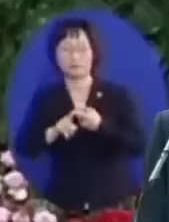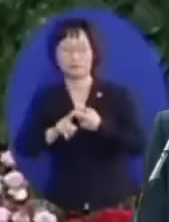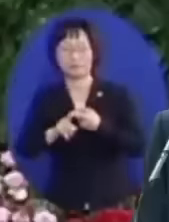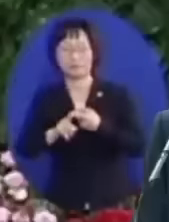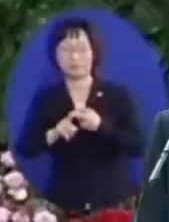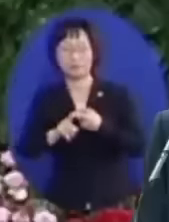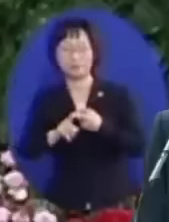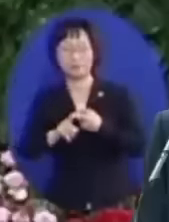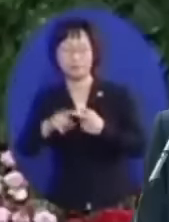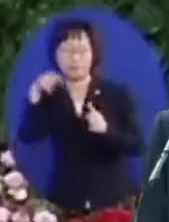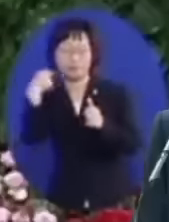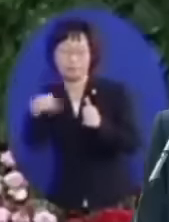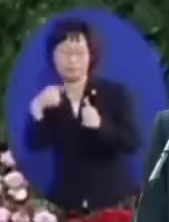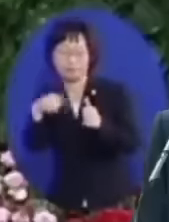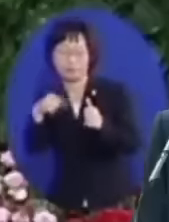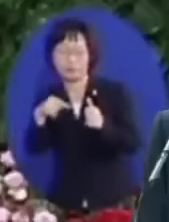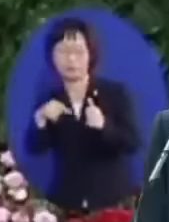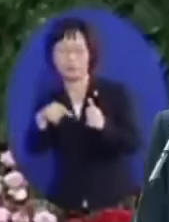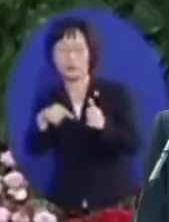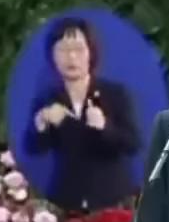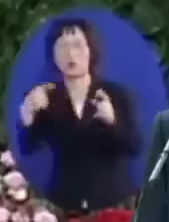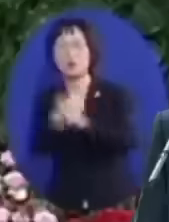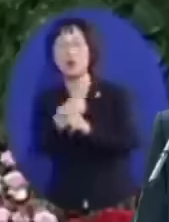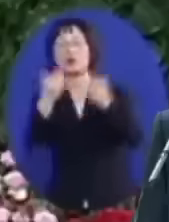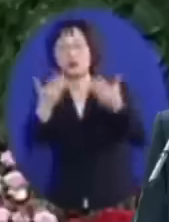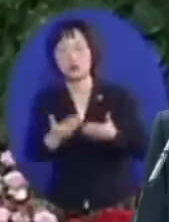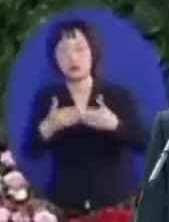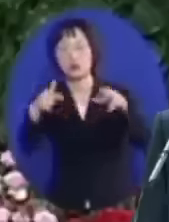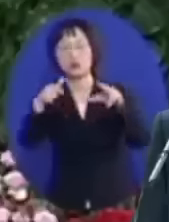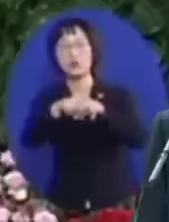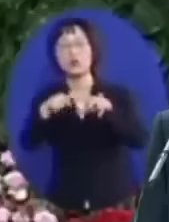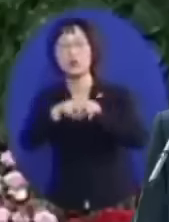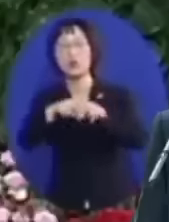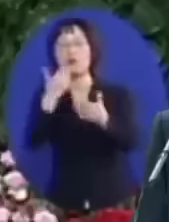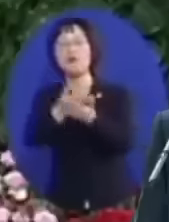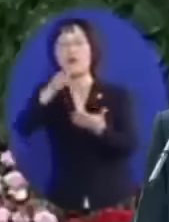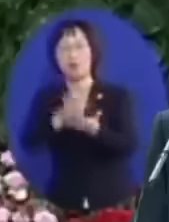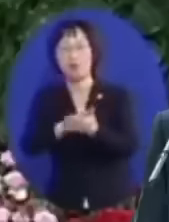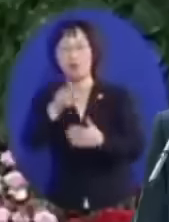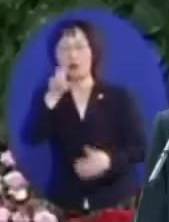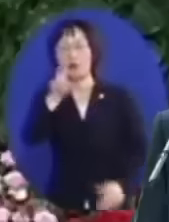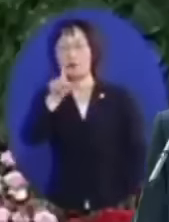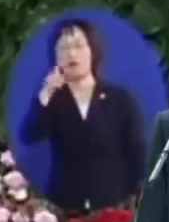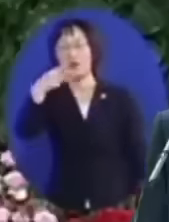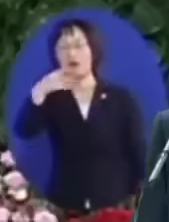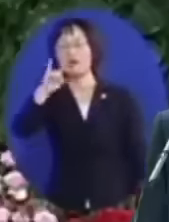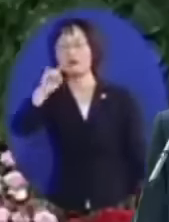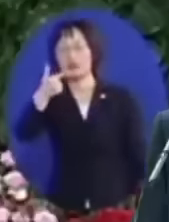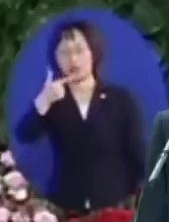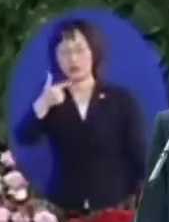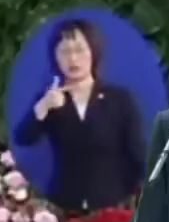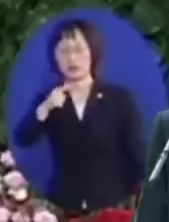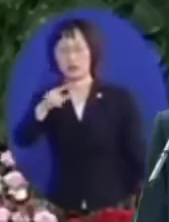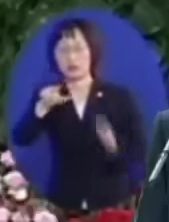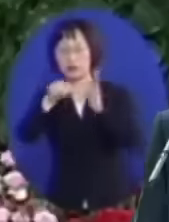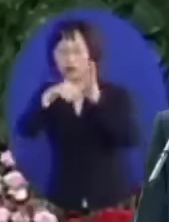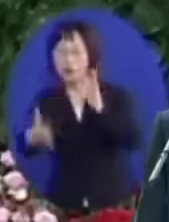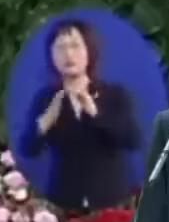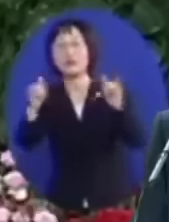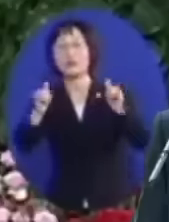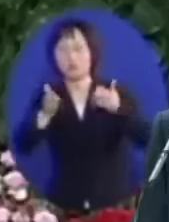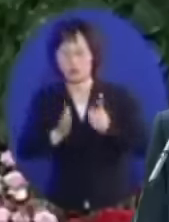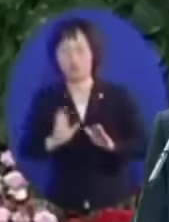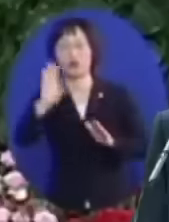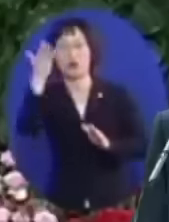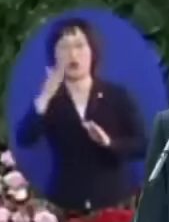기운을 바꿔놓은 종교개혁자 마르틴 루트가 태어났던 것입니다. 어린이는 내일의 주인입니다. 그러므로